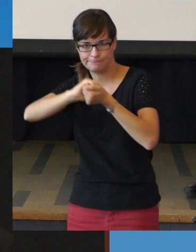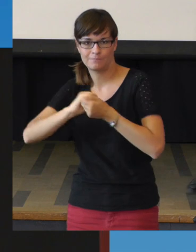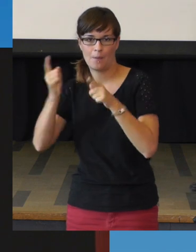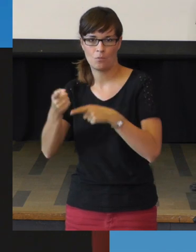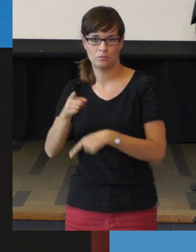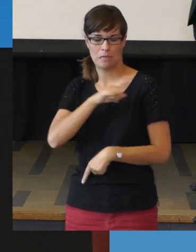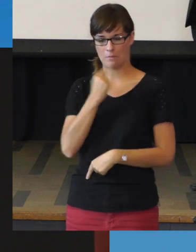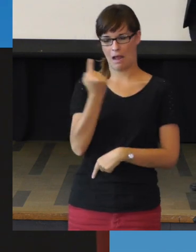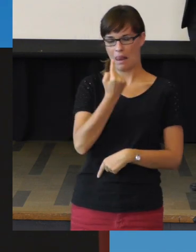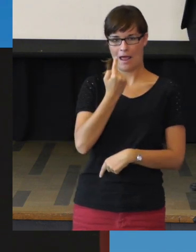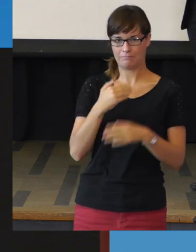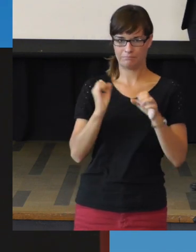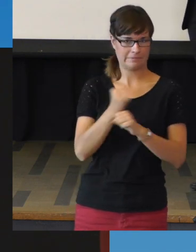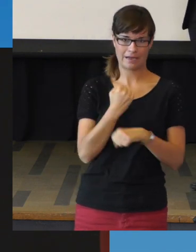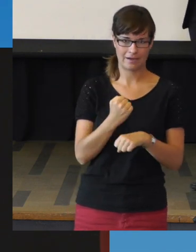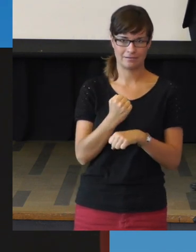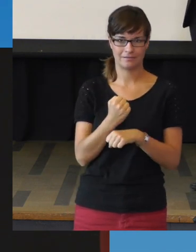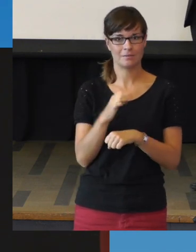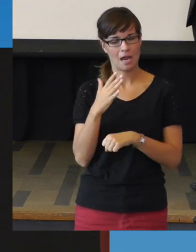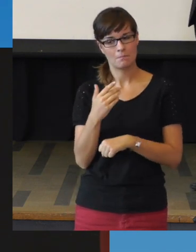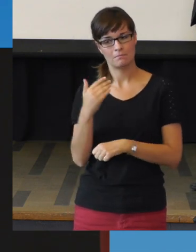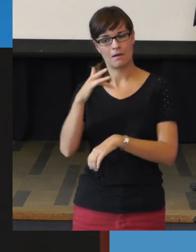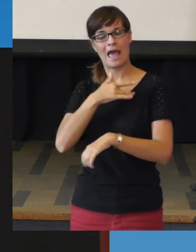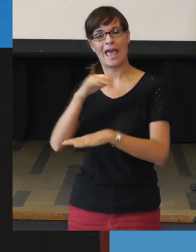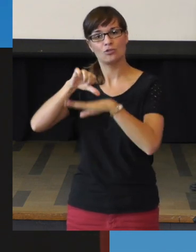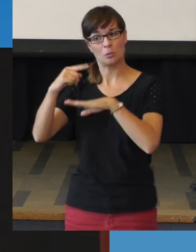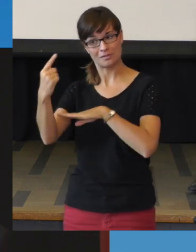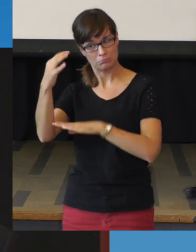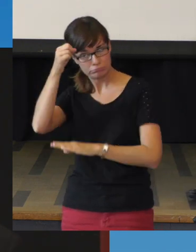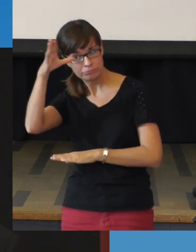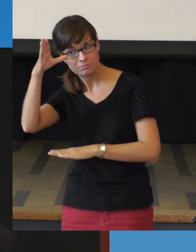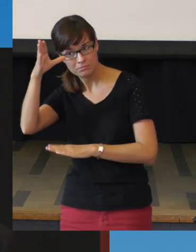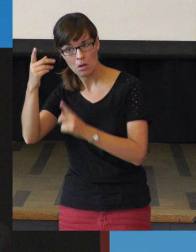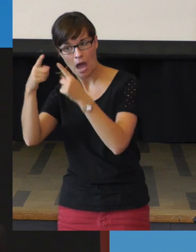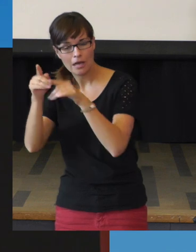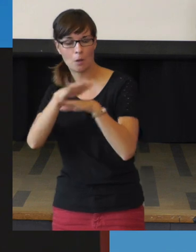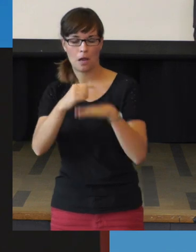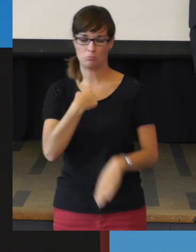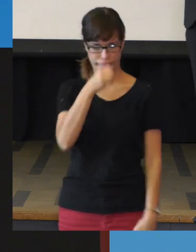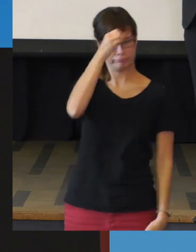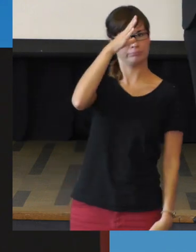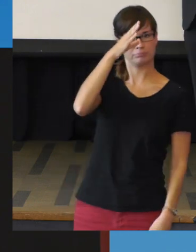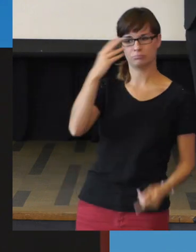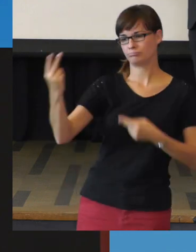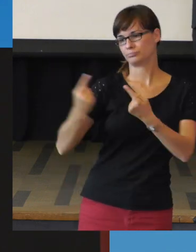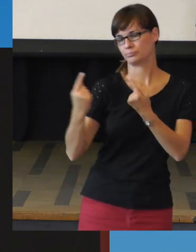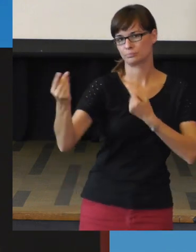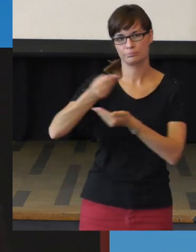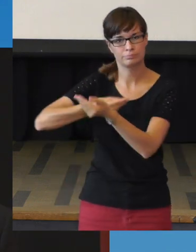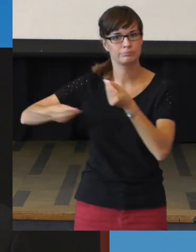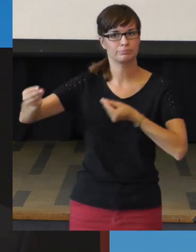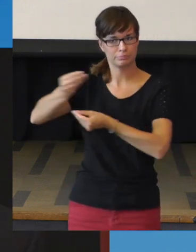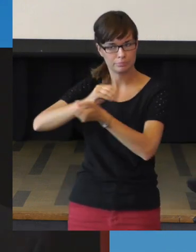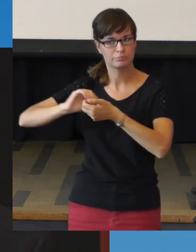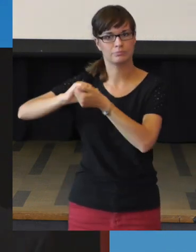uns. In vielen Bereichen ist der Herzchirurg besser, in anderen Bereichen sind wir besser. Das heißt, man muss individuell und ganz gezielt